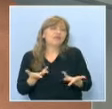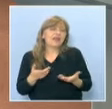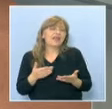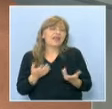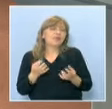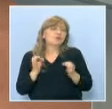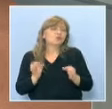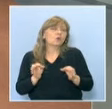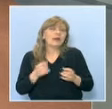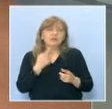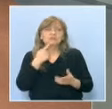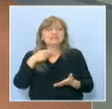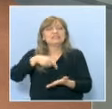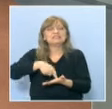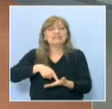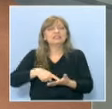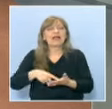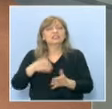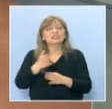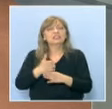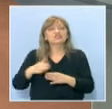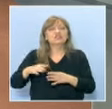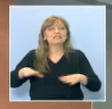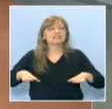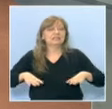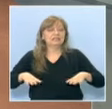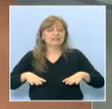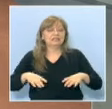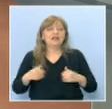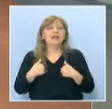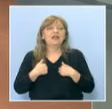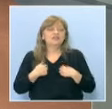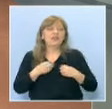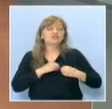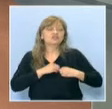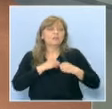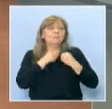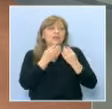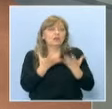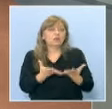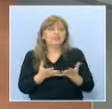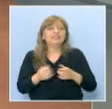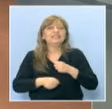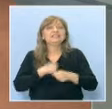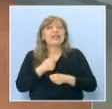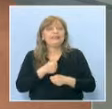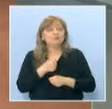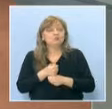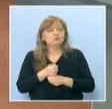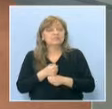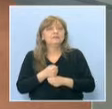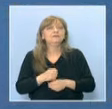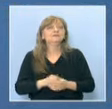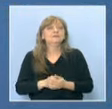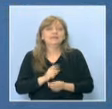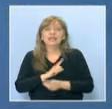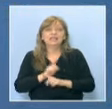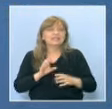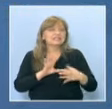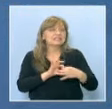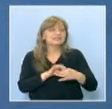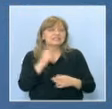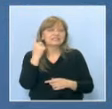на града. Нашите благотворителности и изобщо дейности не са